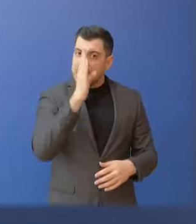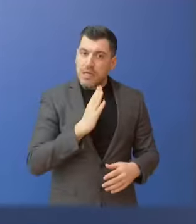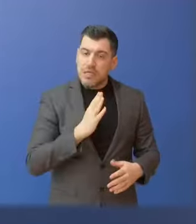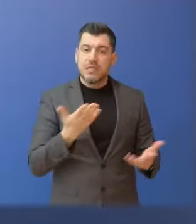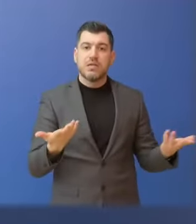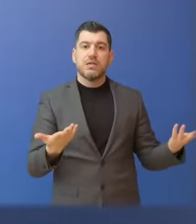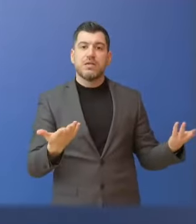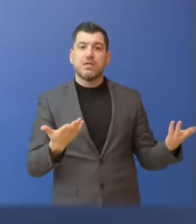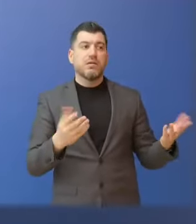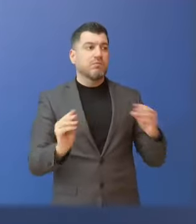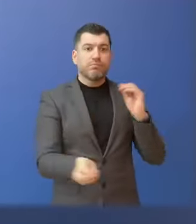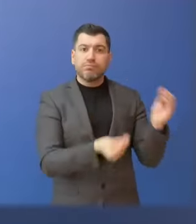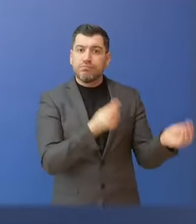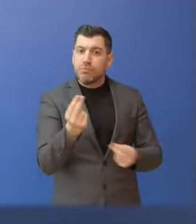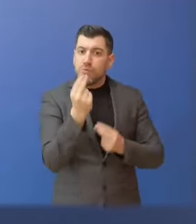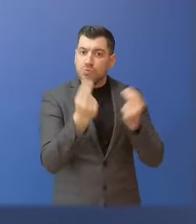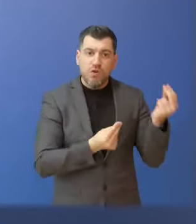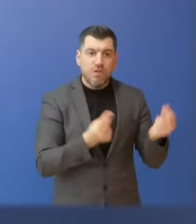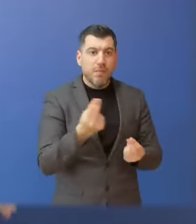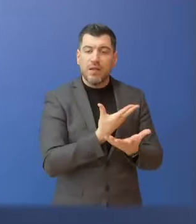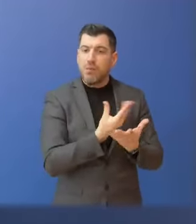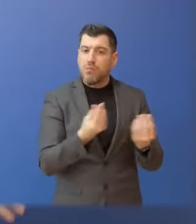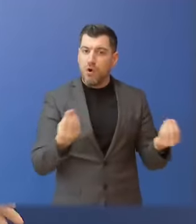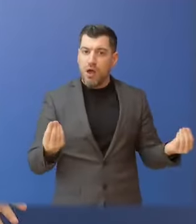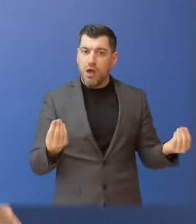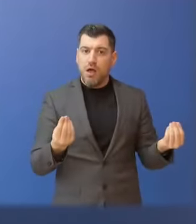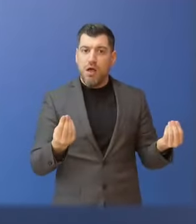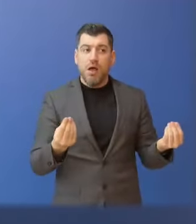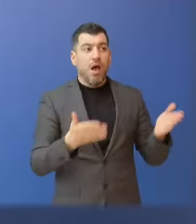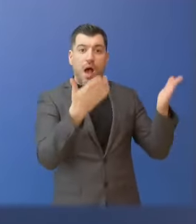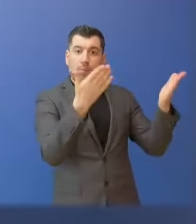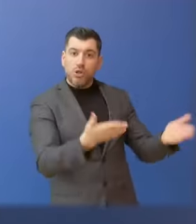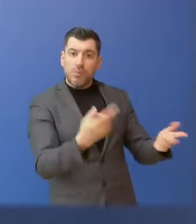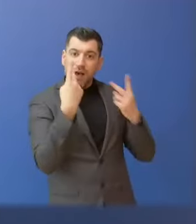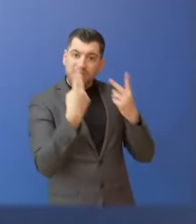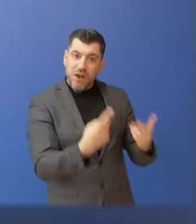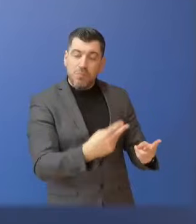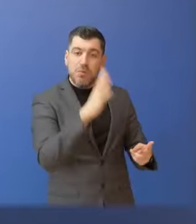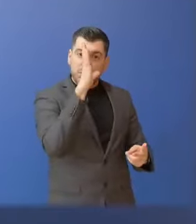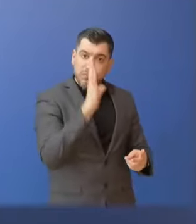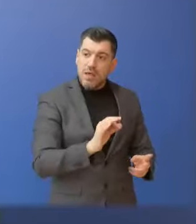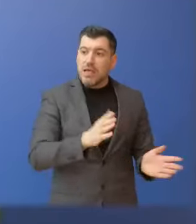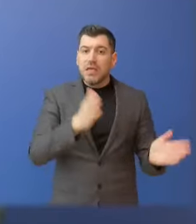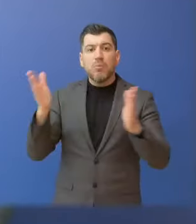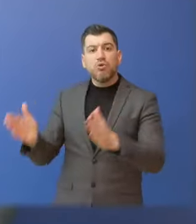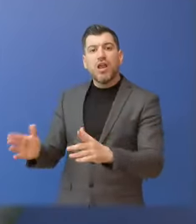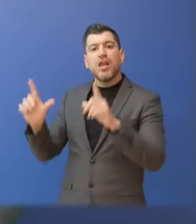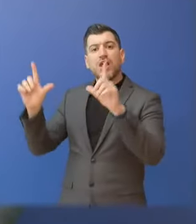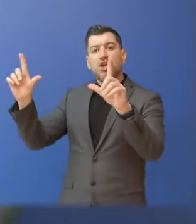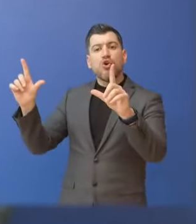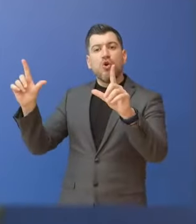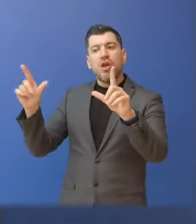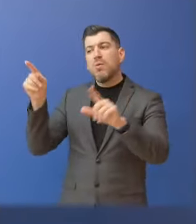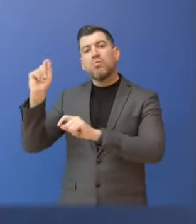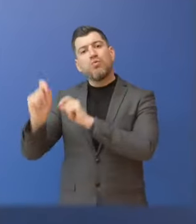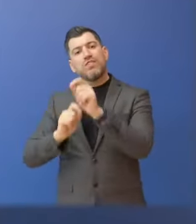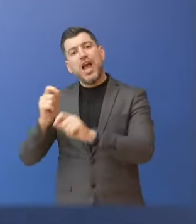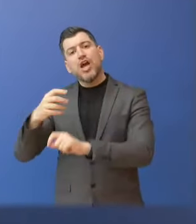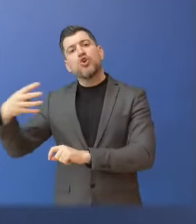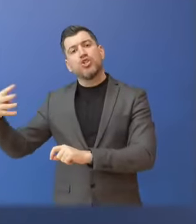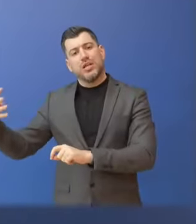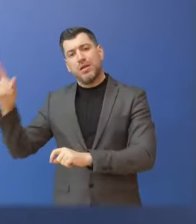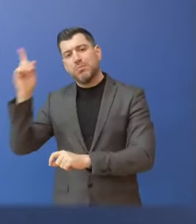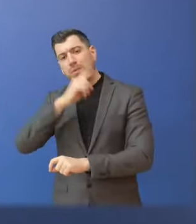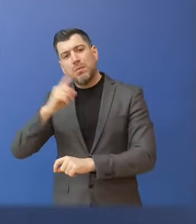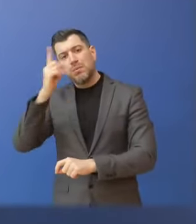φυσικών φαινομένων των μεγάλων αναγκών των πολιτών απ τη μία λοιπόν είναι η πραγματικότητα και απ την άλλη είναι εικονική πραγματικότητα του συριζα και επειδή στο τέλος